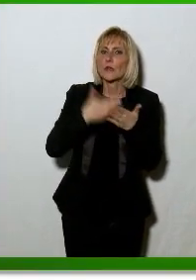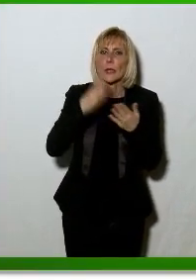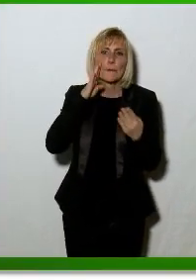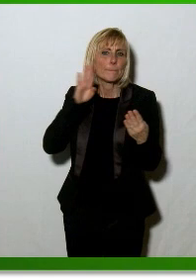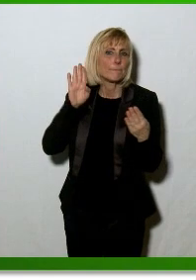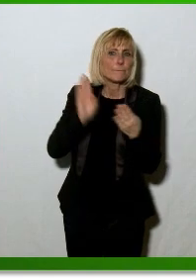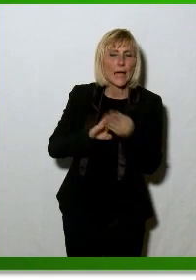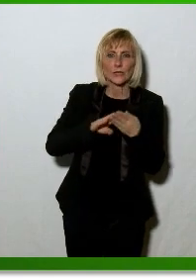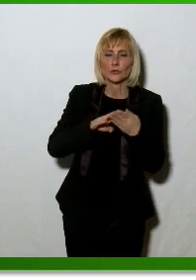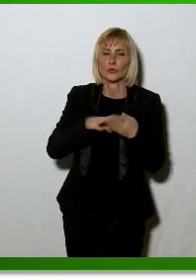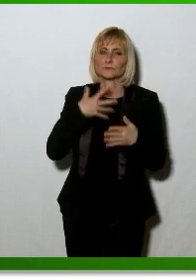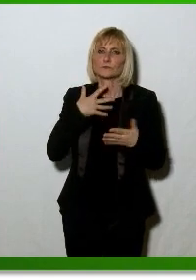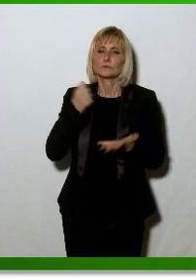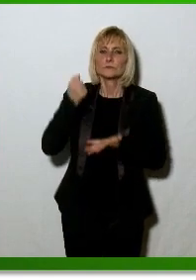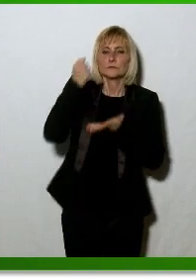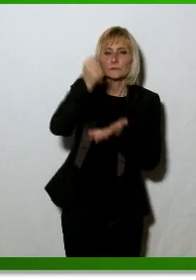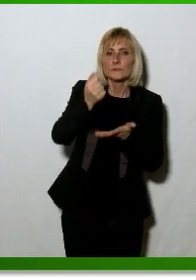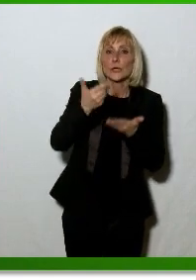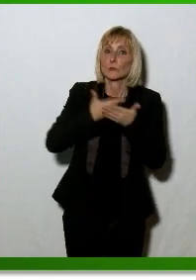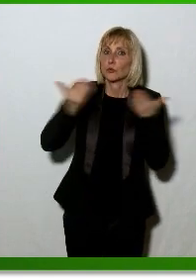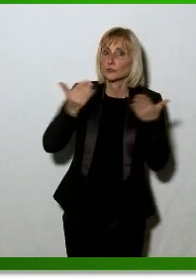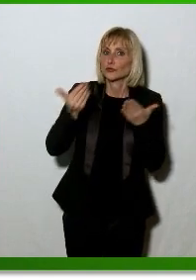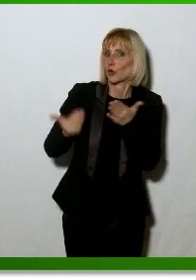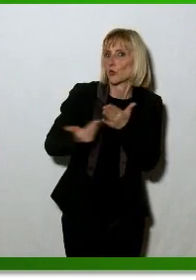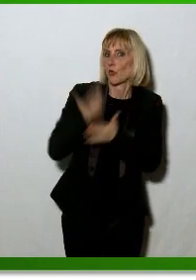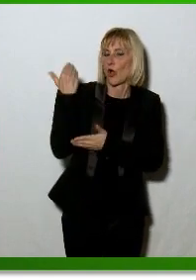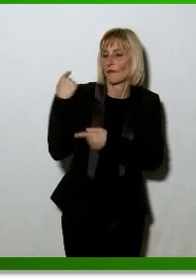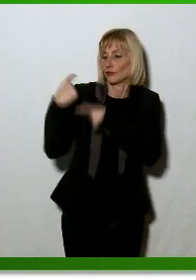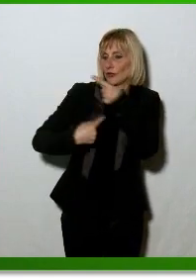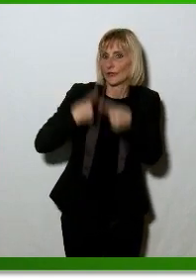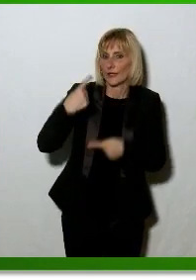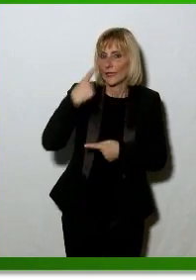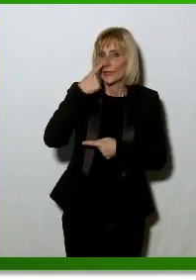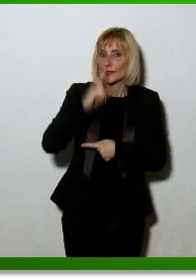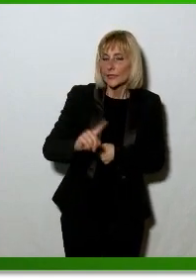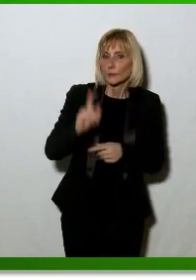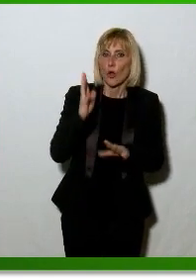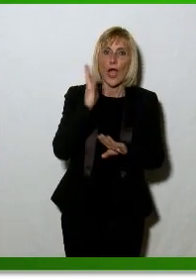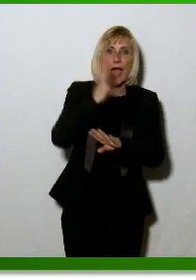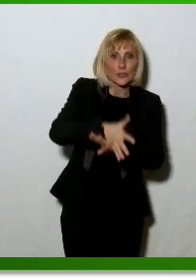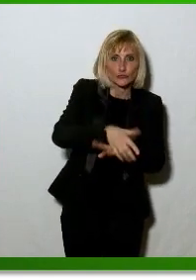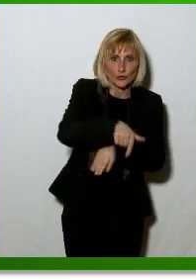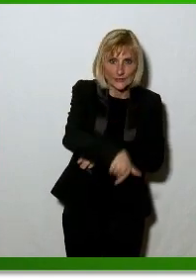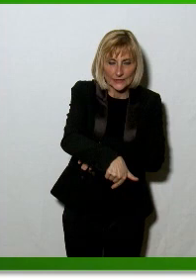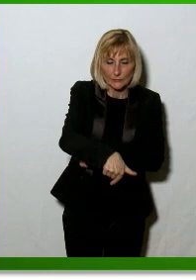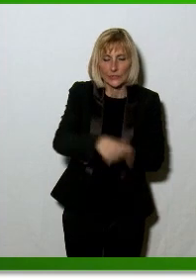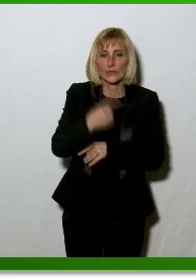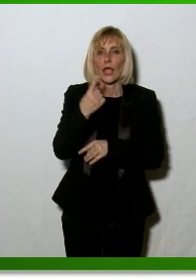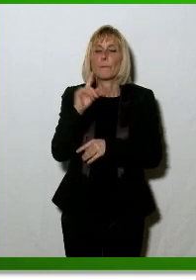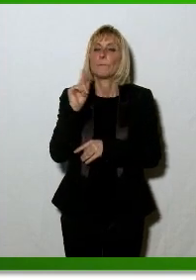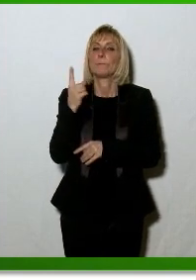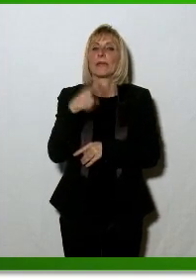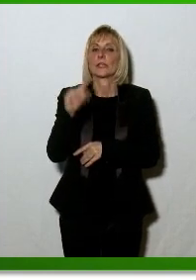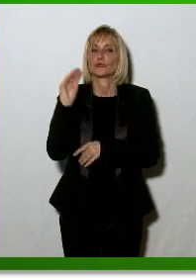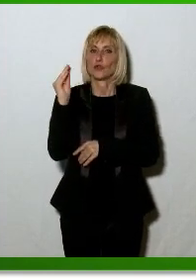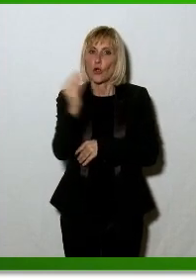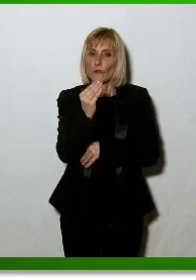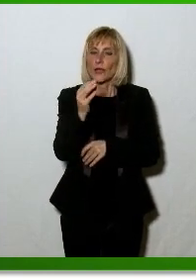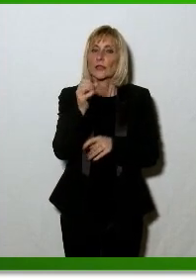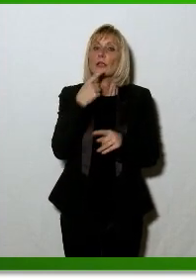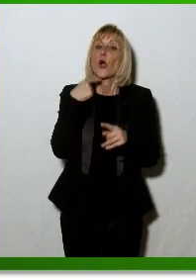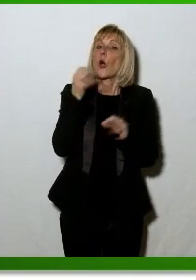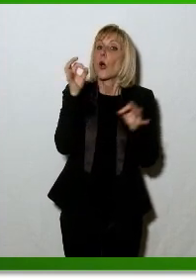investimenti pubblici hanno sulle nuove generazioni Ad esempio in termini di accessibilità da parte dei più giovani e di